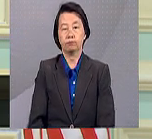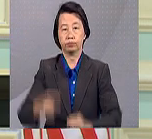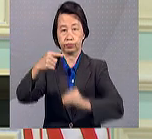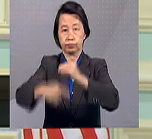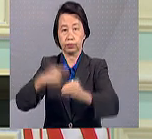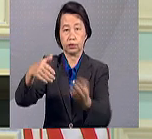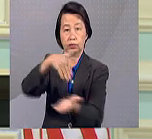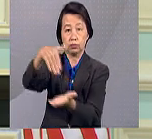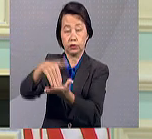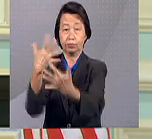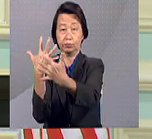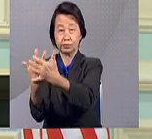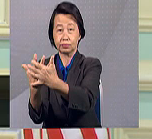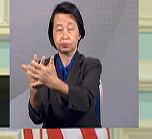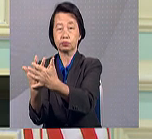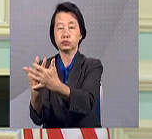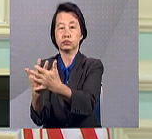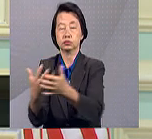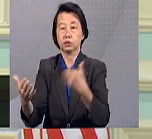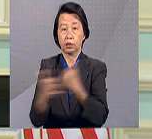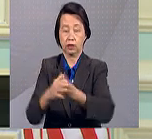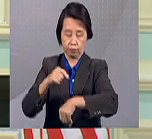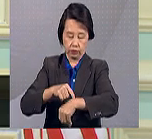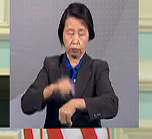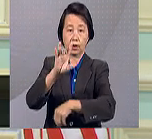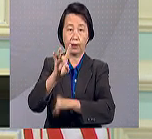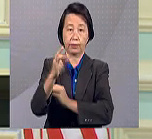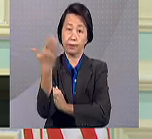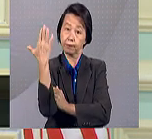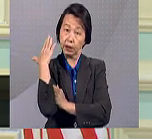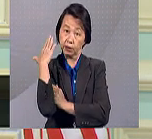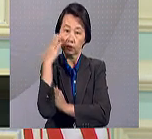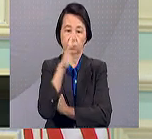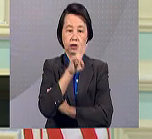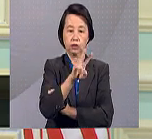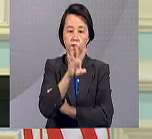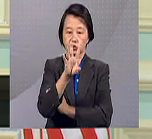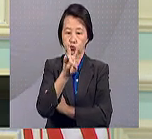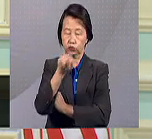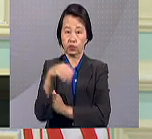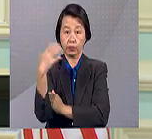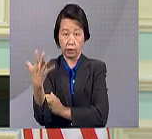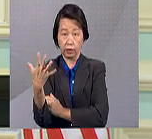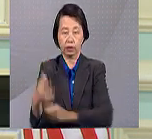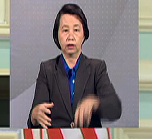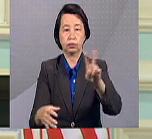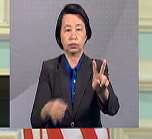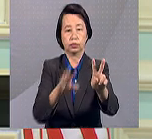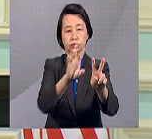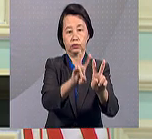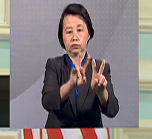Mengenai pusat kuarantin, sehingga jam 8 pagi 27 Mei, sebanyak